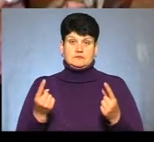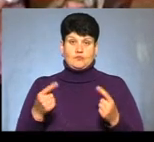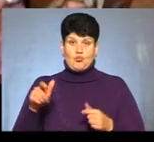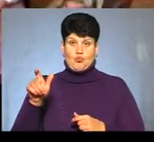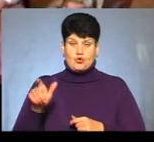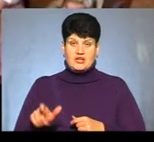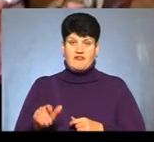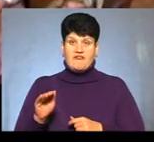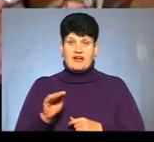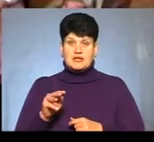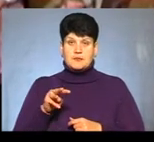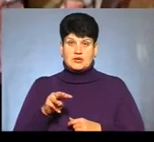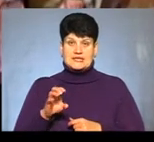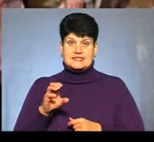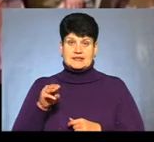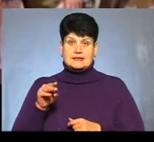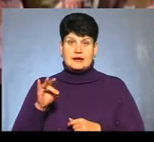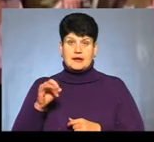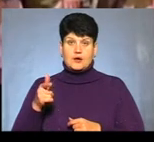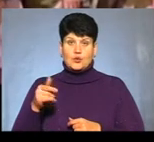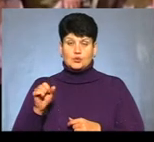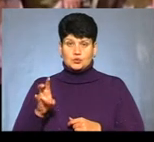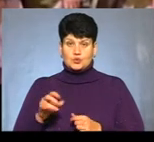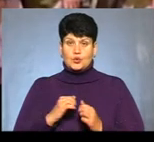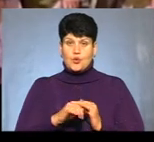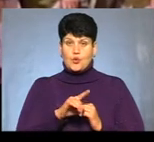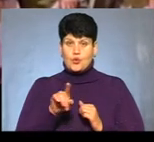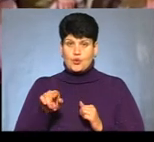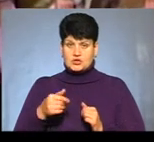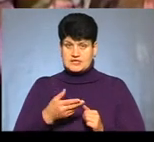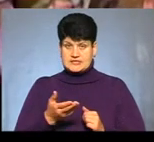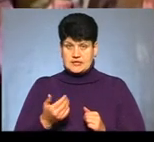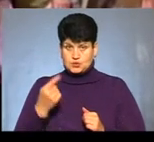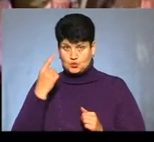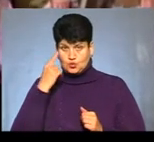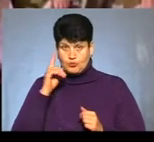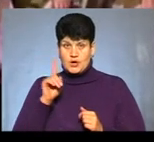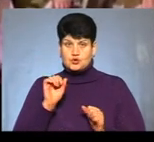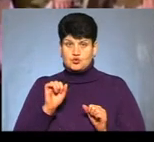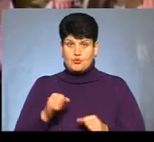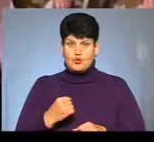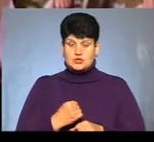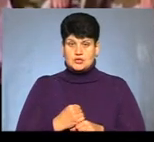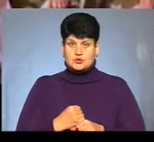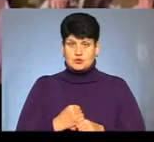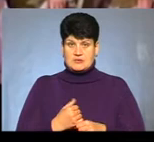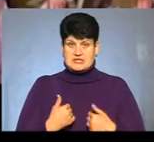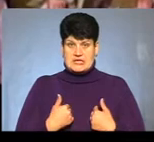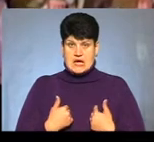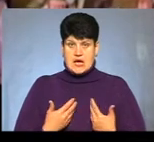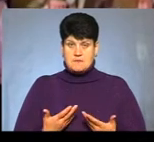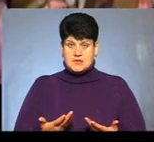з такою постаті, як Федір Миколаївич Стригун, то кожен з нас думає, а що можна